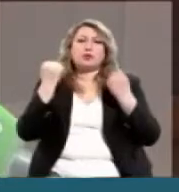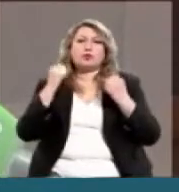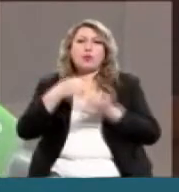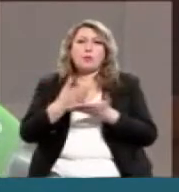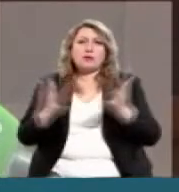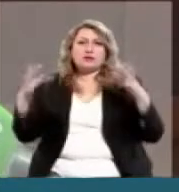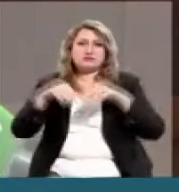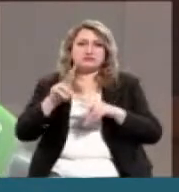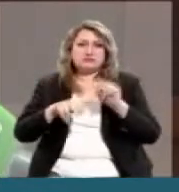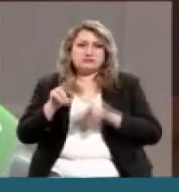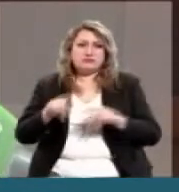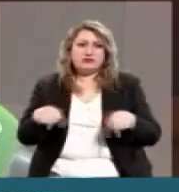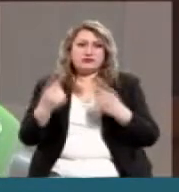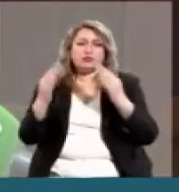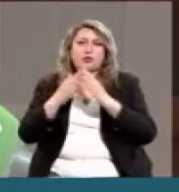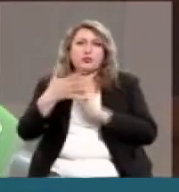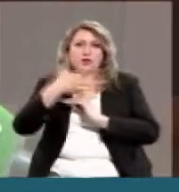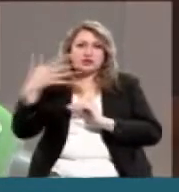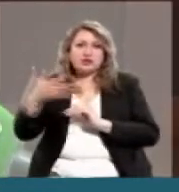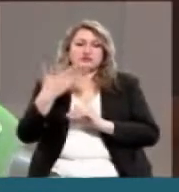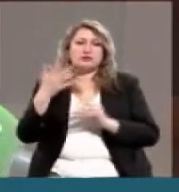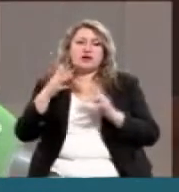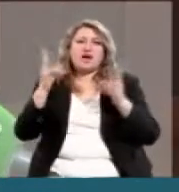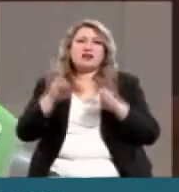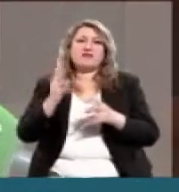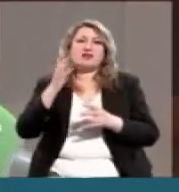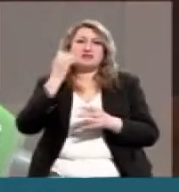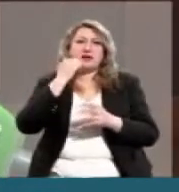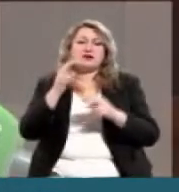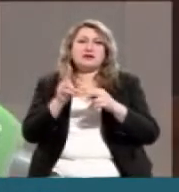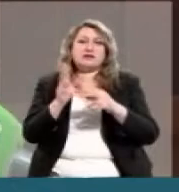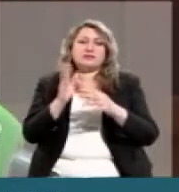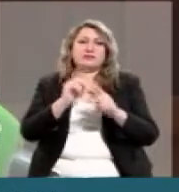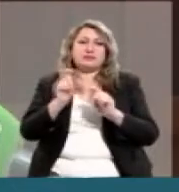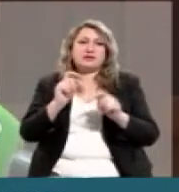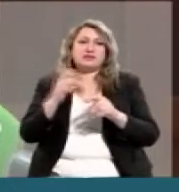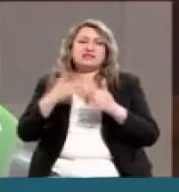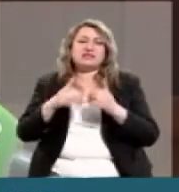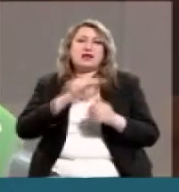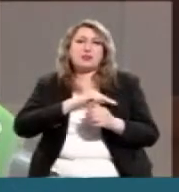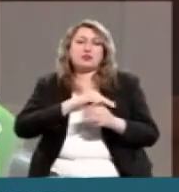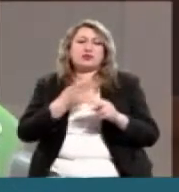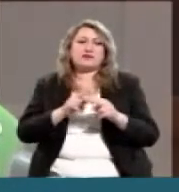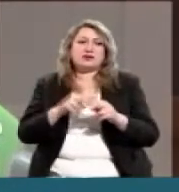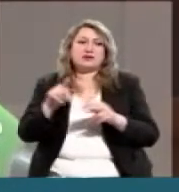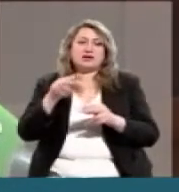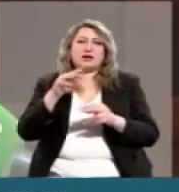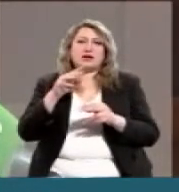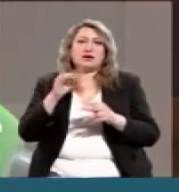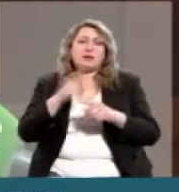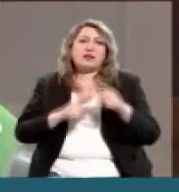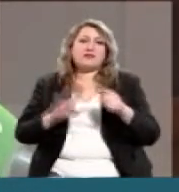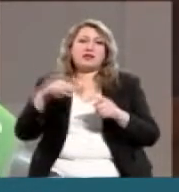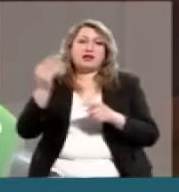«Триумф», восстановил дом многоэтажный, половина квартир распределили среди работников данного ТО, половина